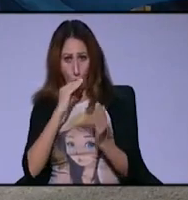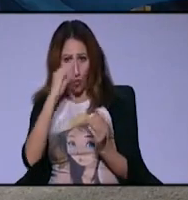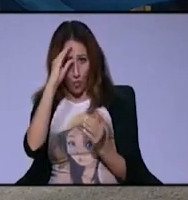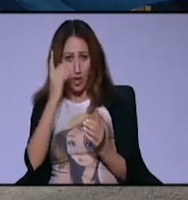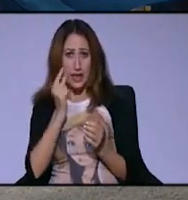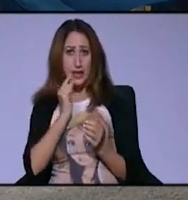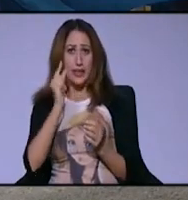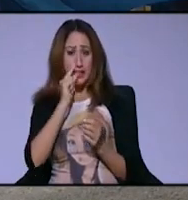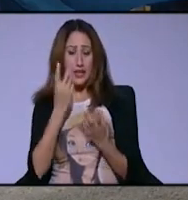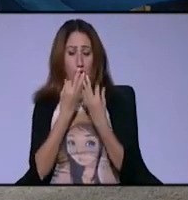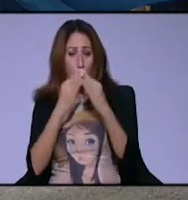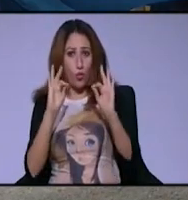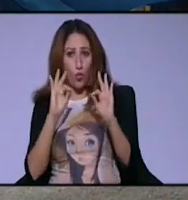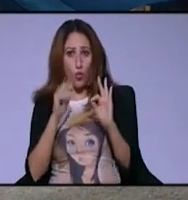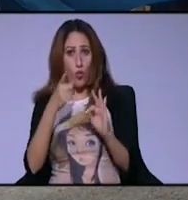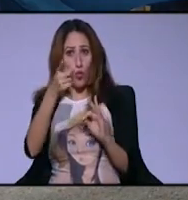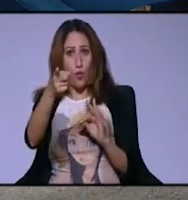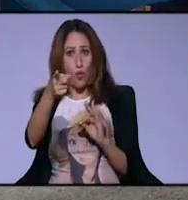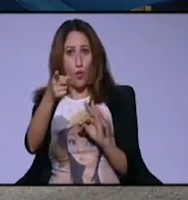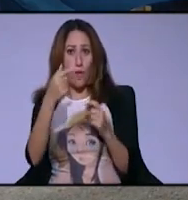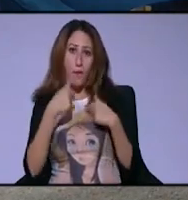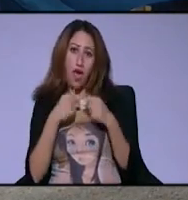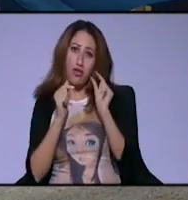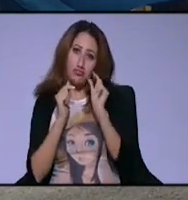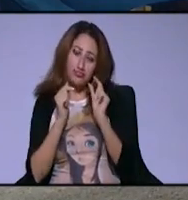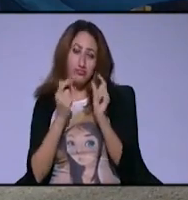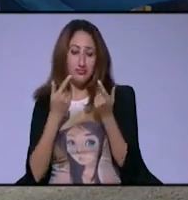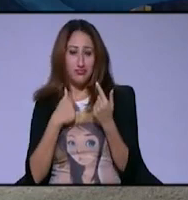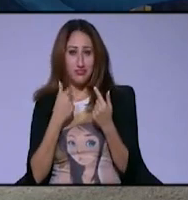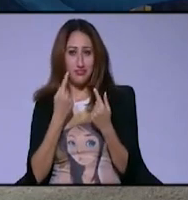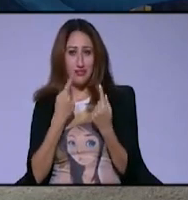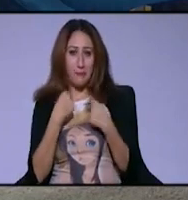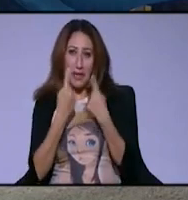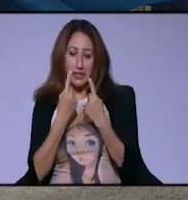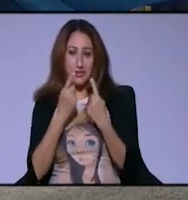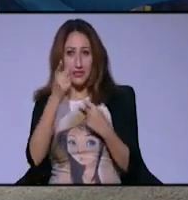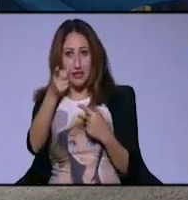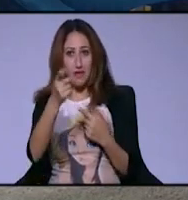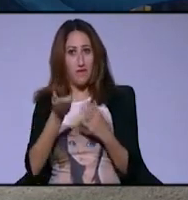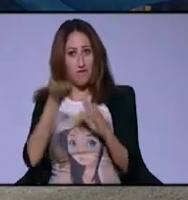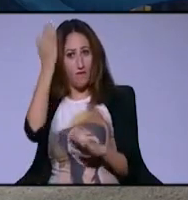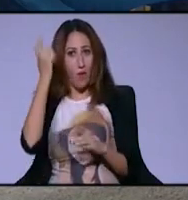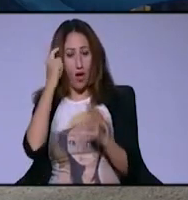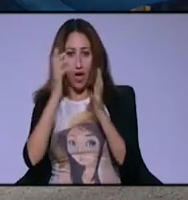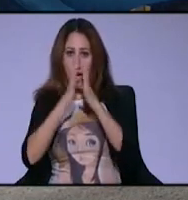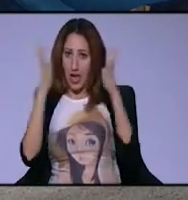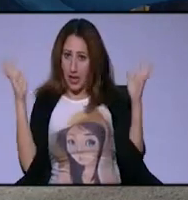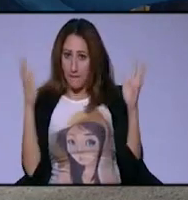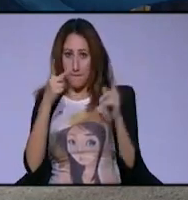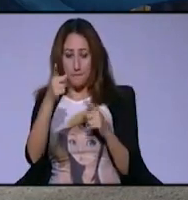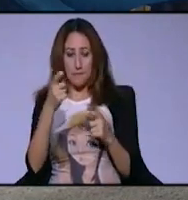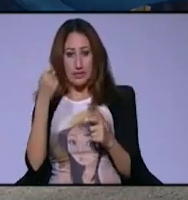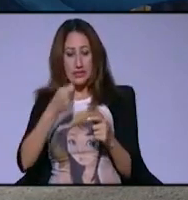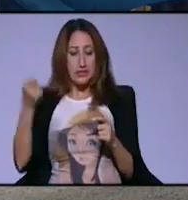الدين عموما يعني هيبقى على قد حالي، افتقارا لهذا العلم الفياض،